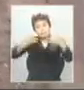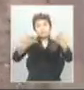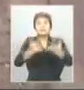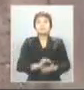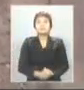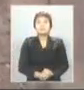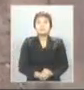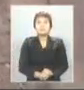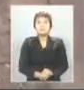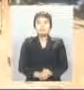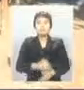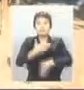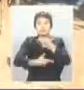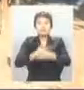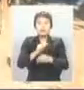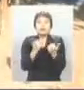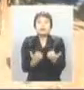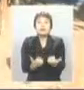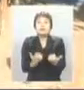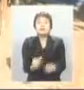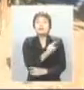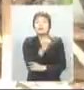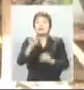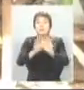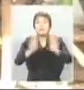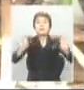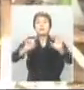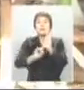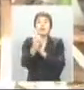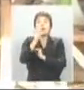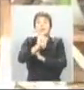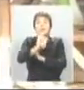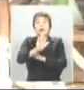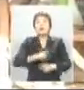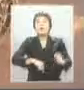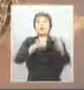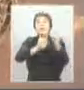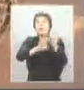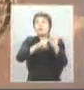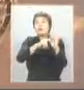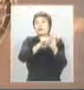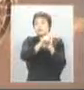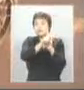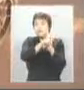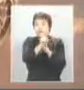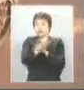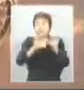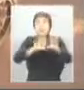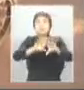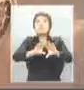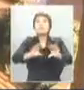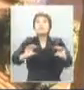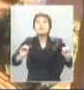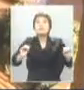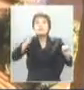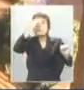ยากาศการเปิดตลาดนดวันแรกที่ด่านพมแดนถาว่อนช่สงามอำเภอพูสิงจังหวดศีสเกตยัคงเงียบเหงาเื่องจากชาว